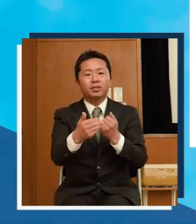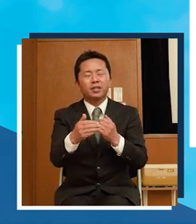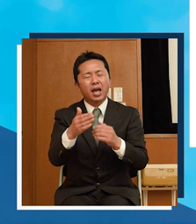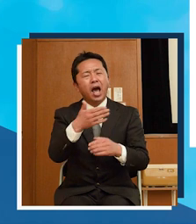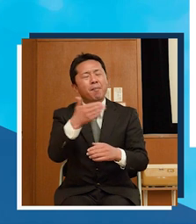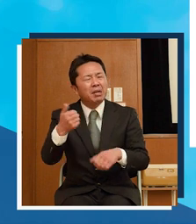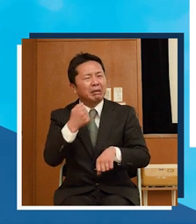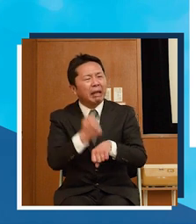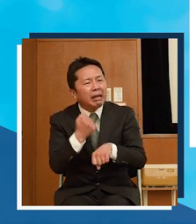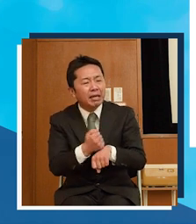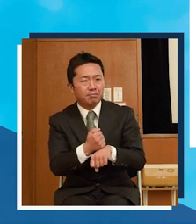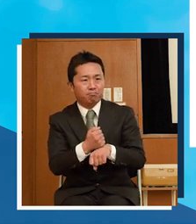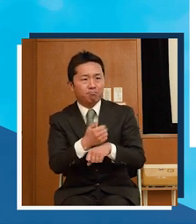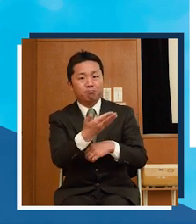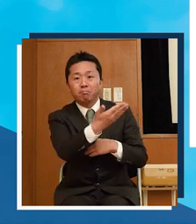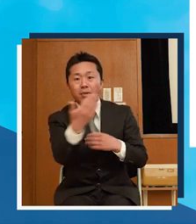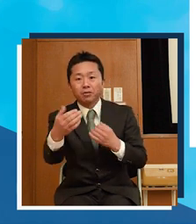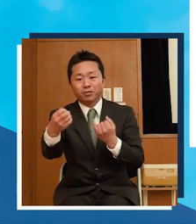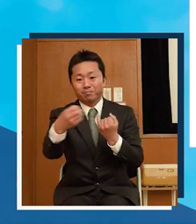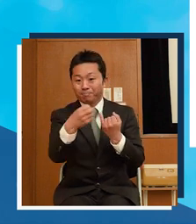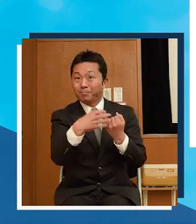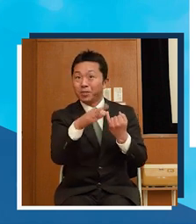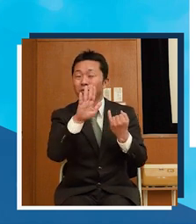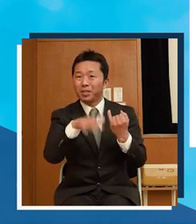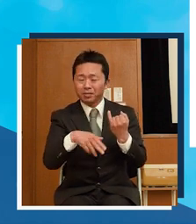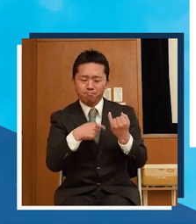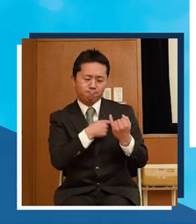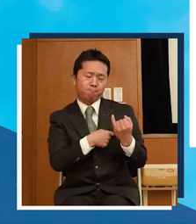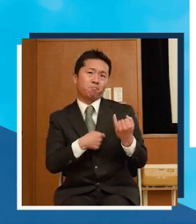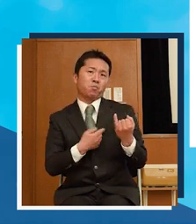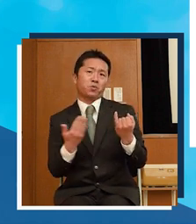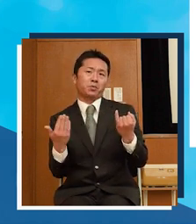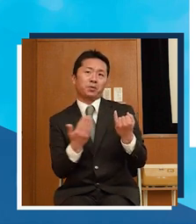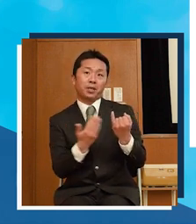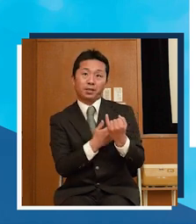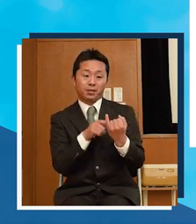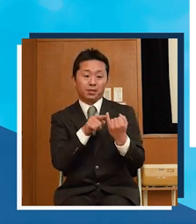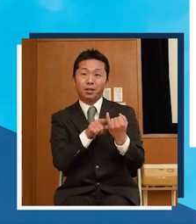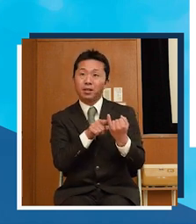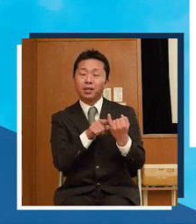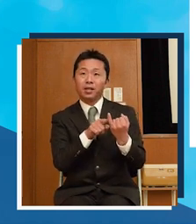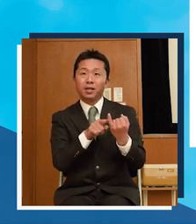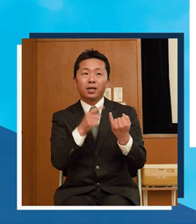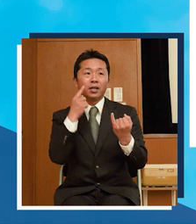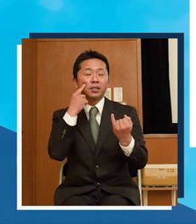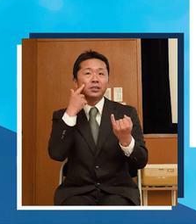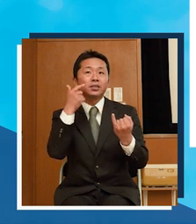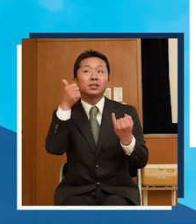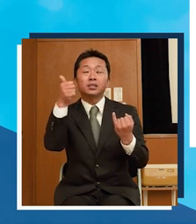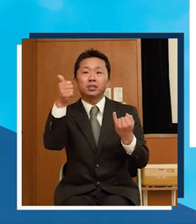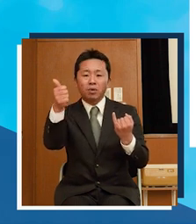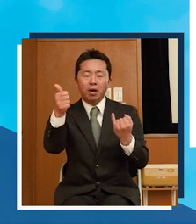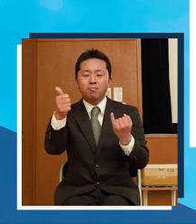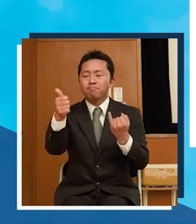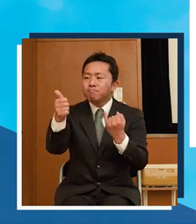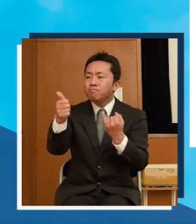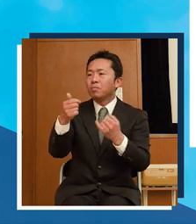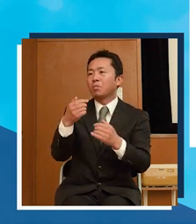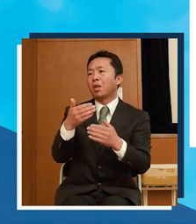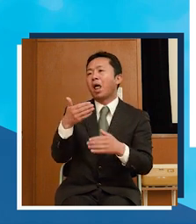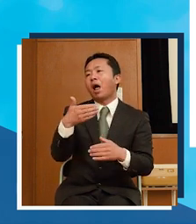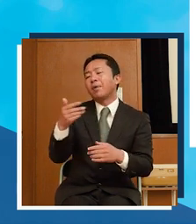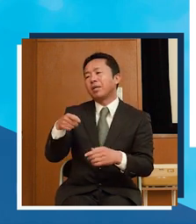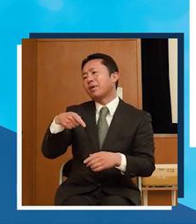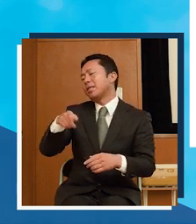ても苦労するかもしれないという思いにえなってしまいえ父にはもうアメリカには行きませんという